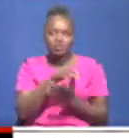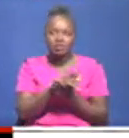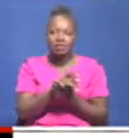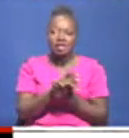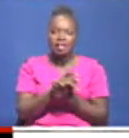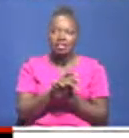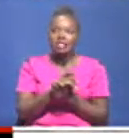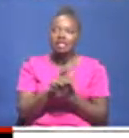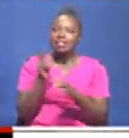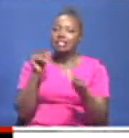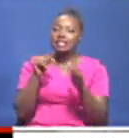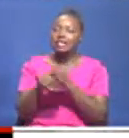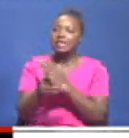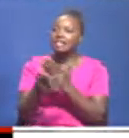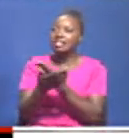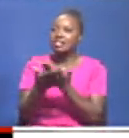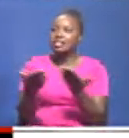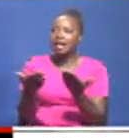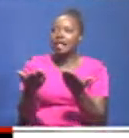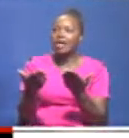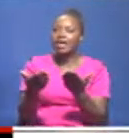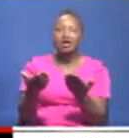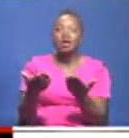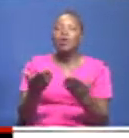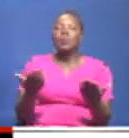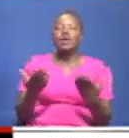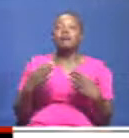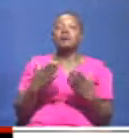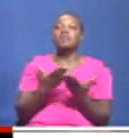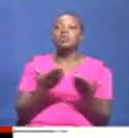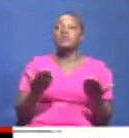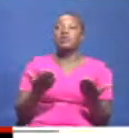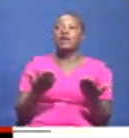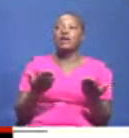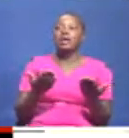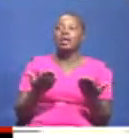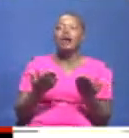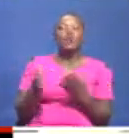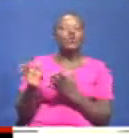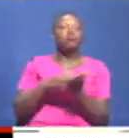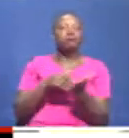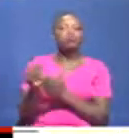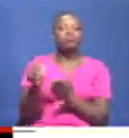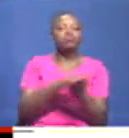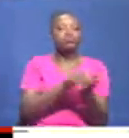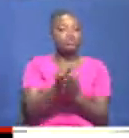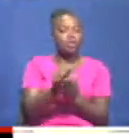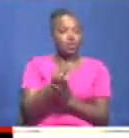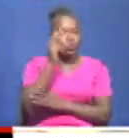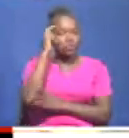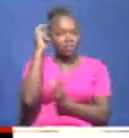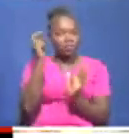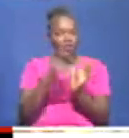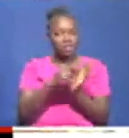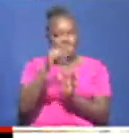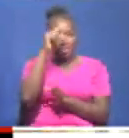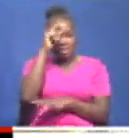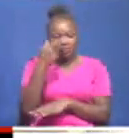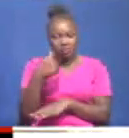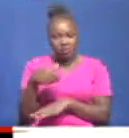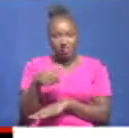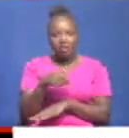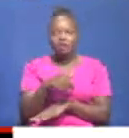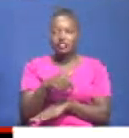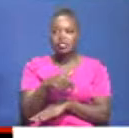Wanaingia msitu wa Simba na tochi, watalii watu wao, watalii watu. Sisi tunatambua Gavana wetu Abdulswamaad